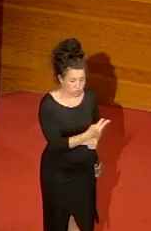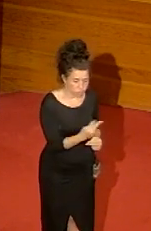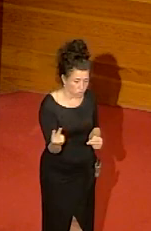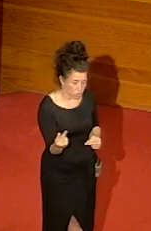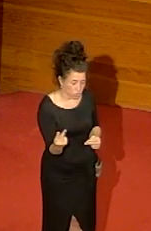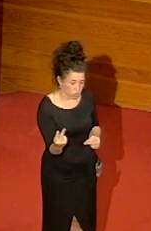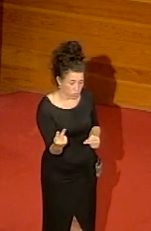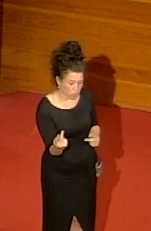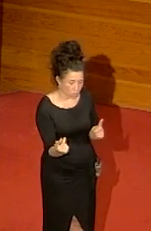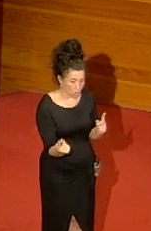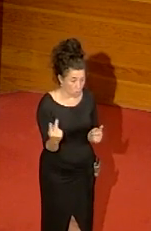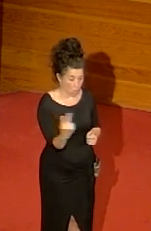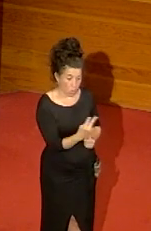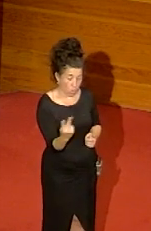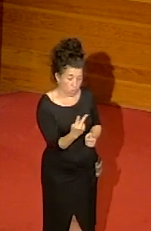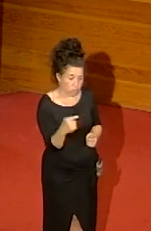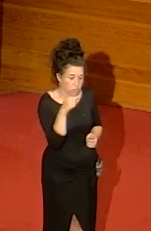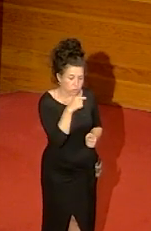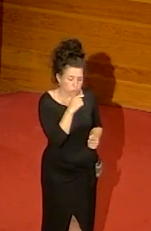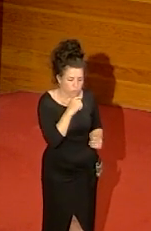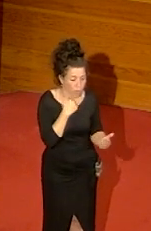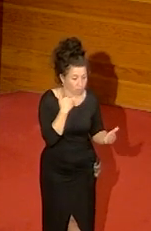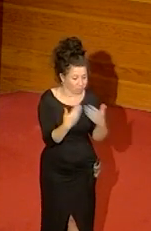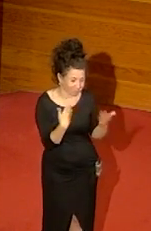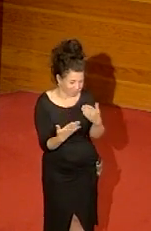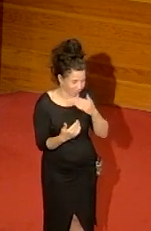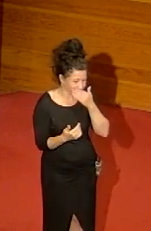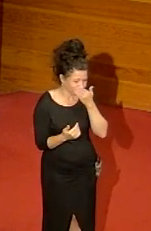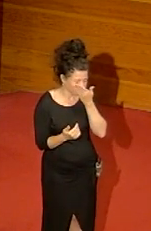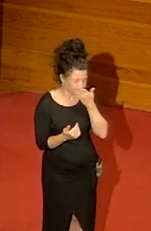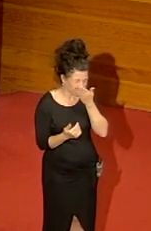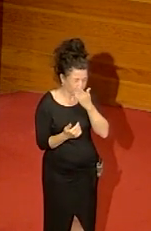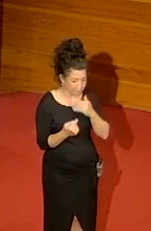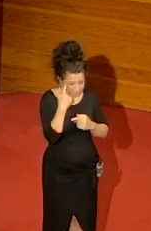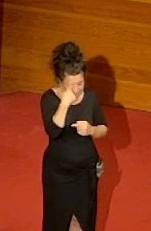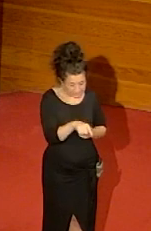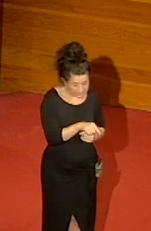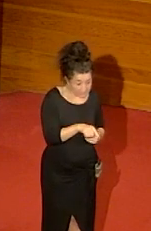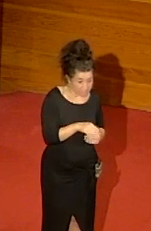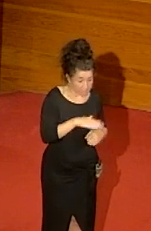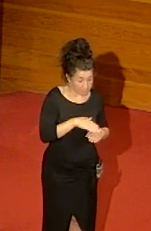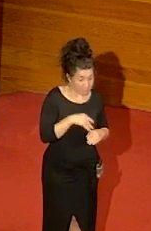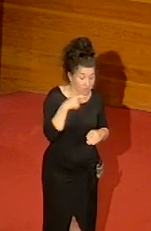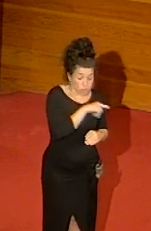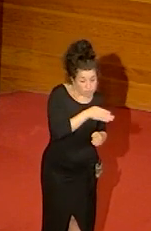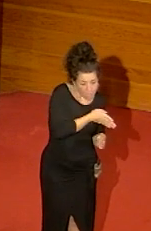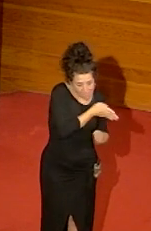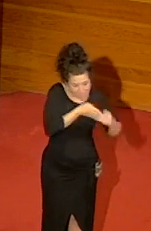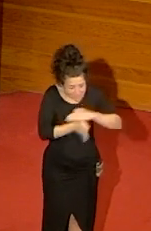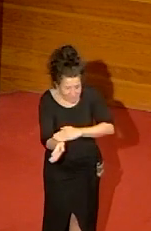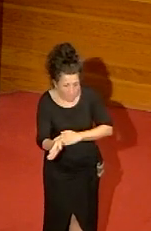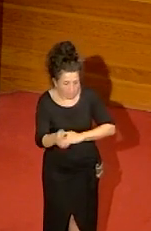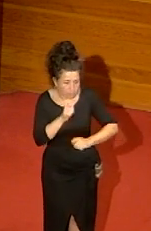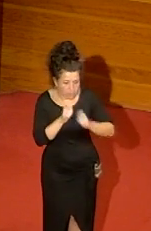Errusiarren arteko elkarrizketa hori, ez? Badakizu Errusian sartzea kazetariontzako oraintxe bertan ezinezkoa da. Ez